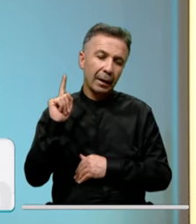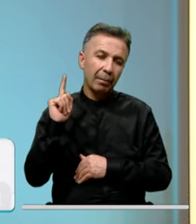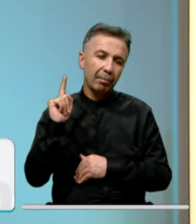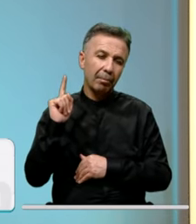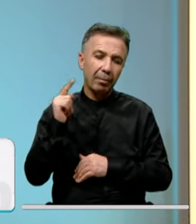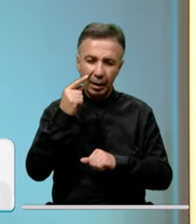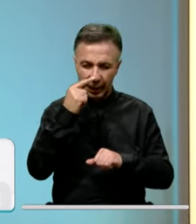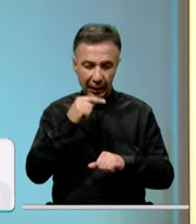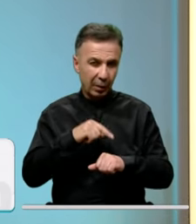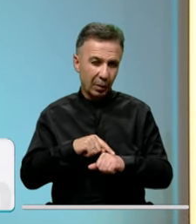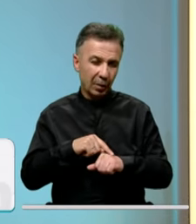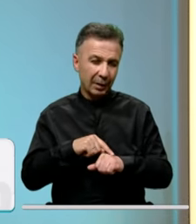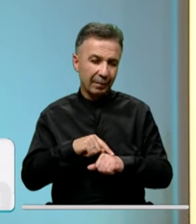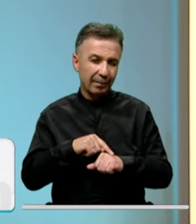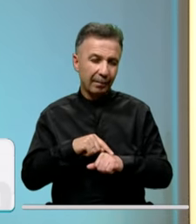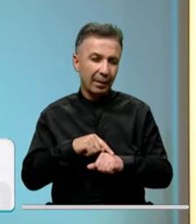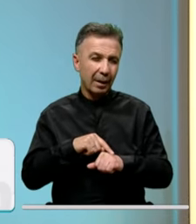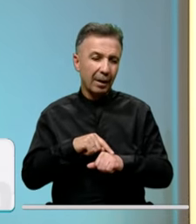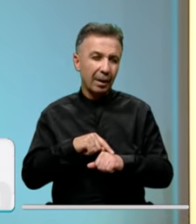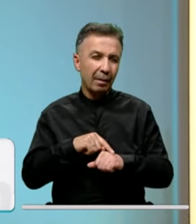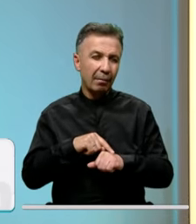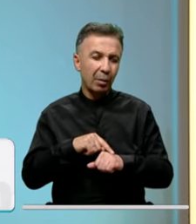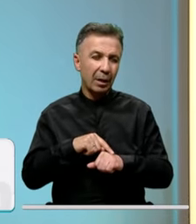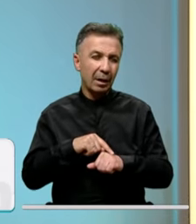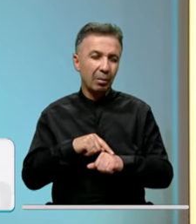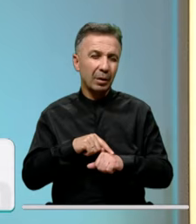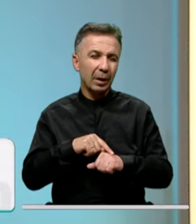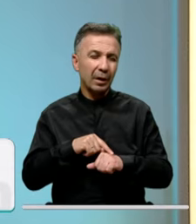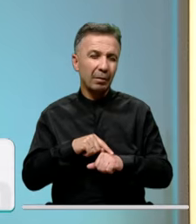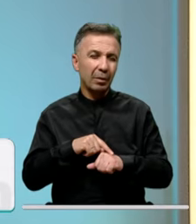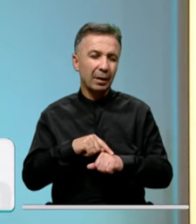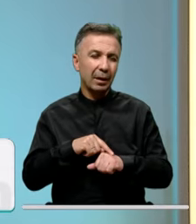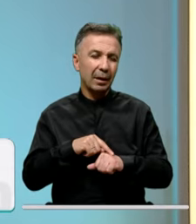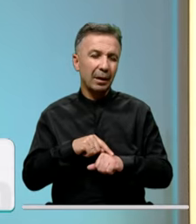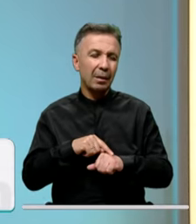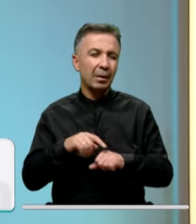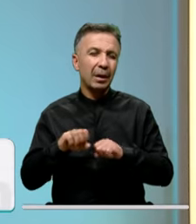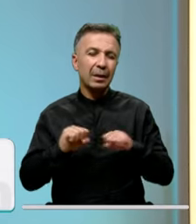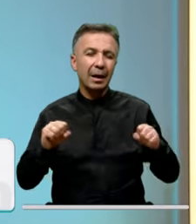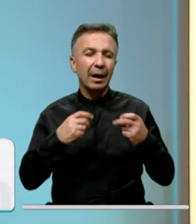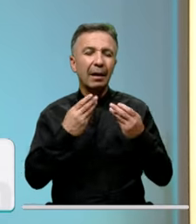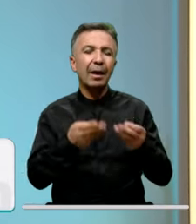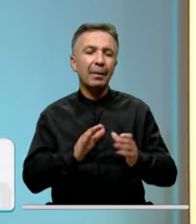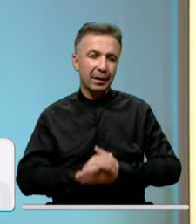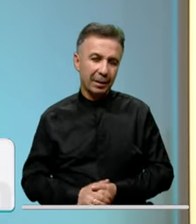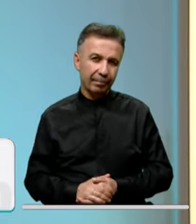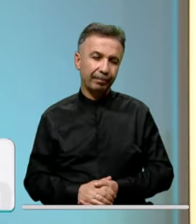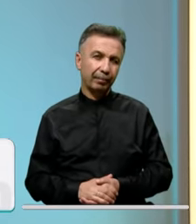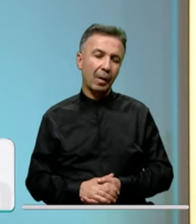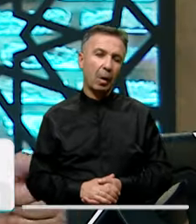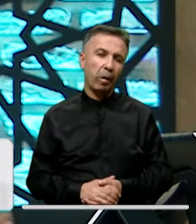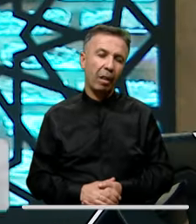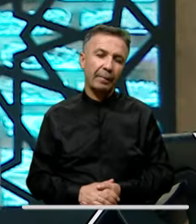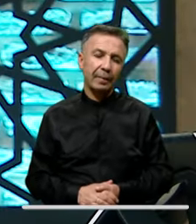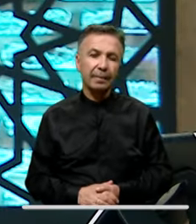öyle inanıyoruz, ümit ediyoruz ki bunları icra safhasına koymaz, bunları icra etmez. Eyvallah